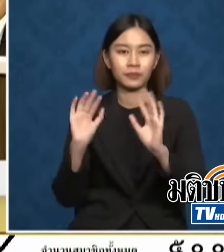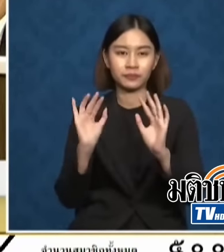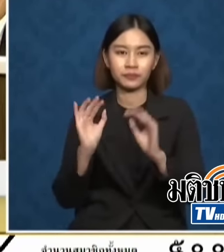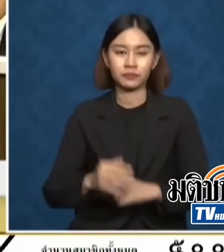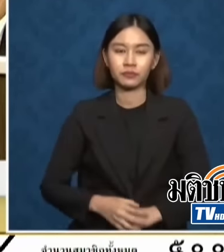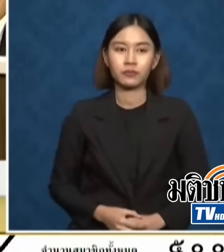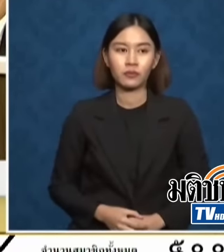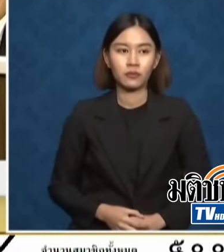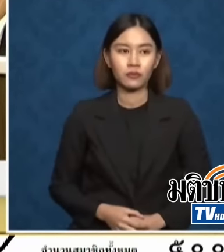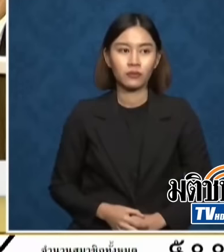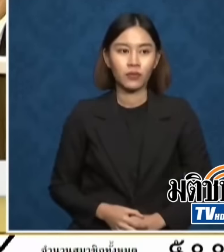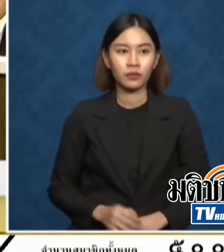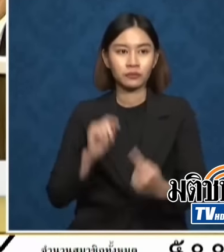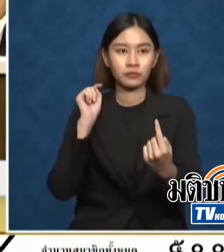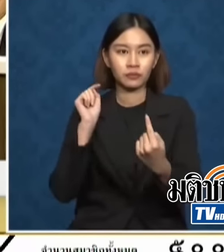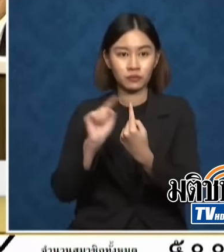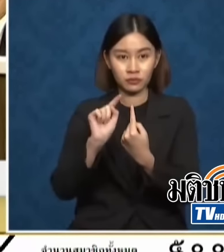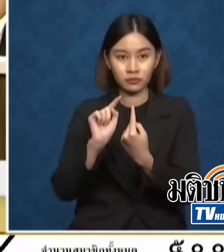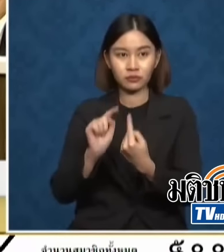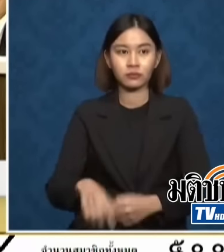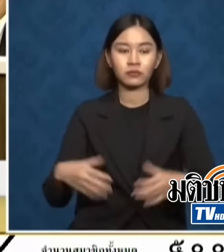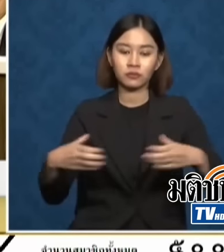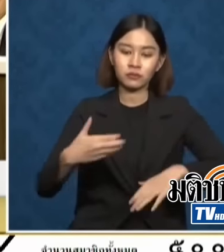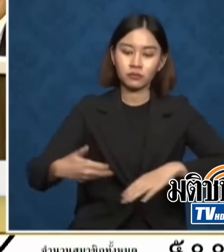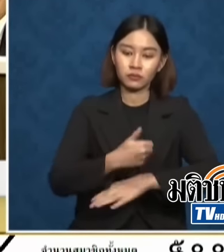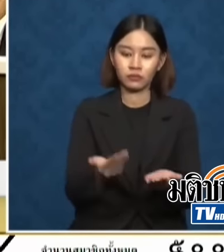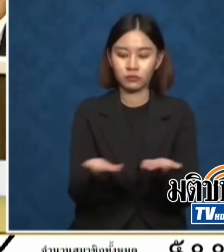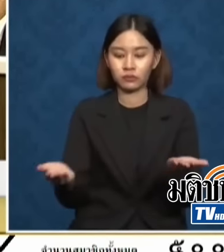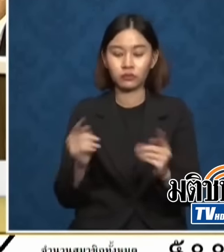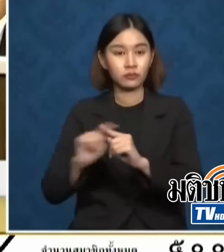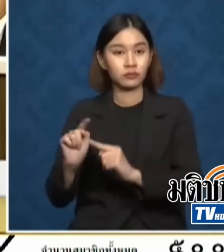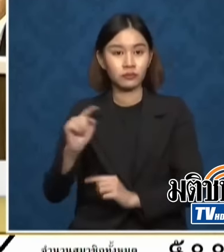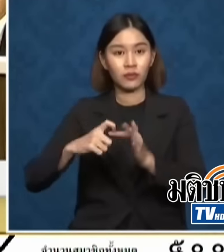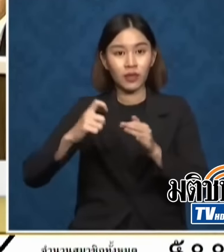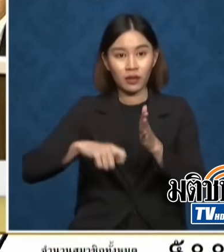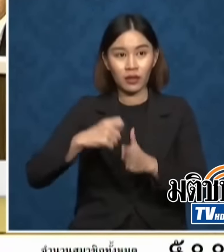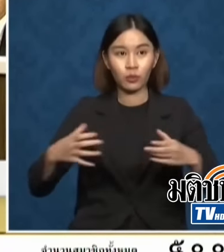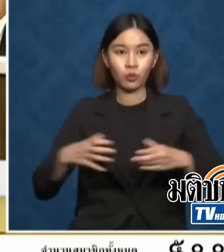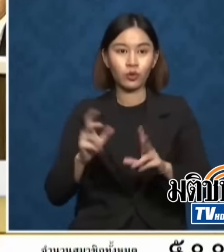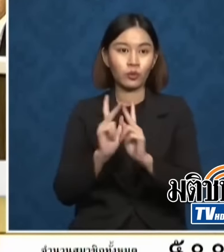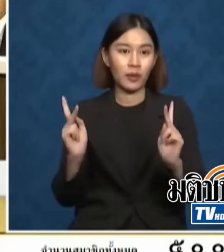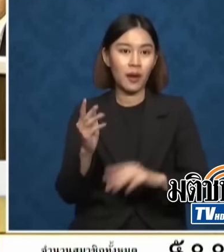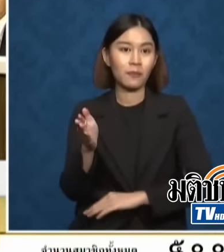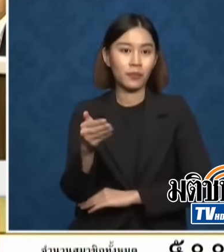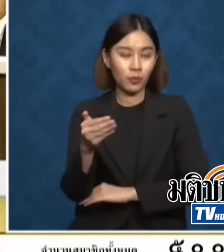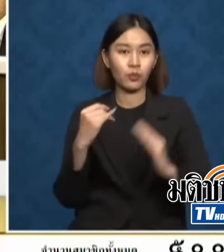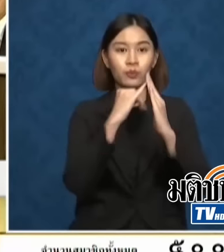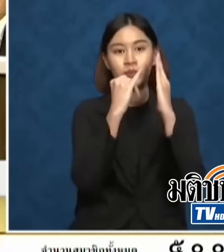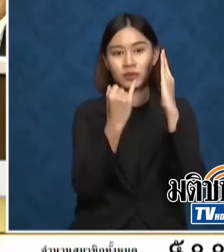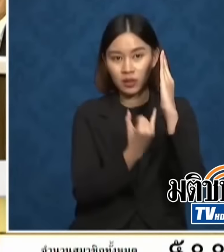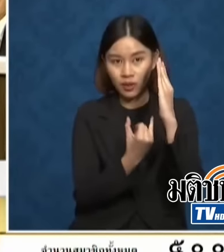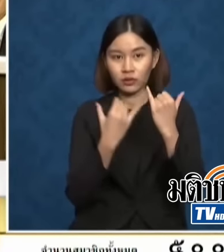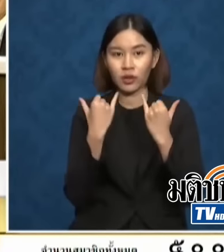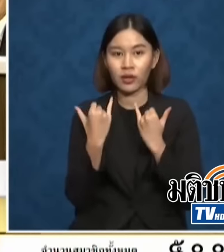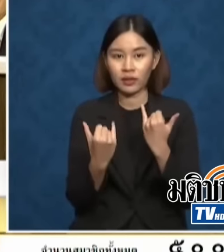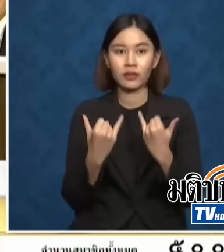ดที่ตรงกับร่างของหลายพรรคคือองค์ประกอบของคณะกรรมการประมงจังหวัดที่กระ